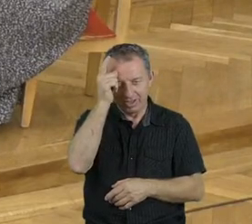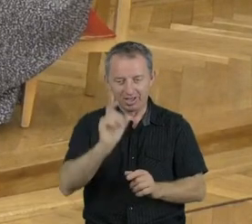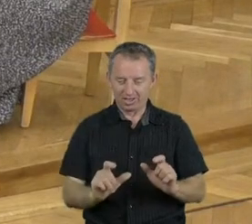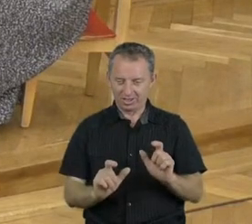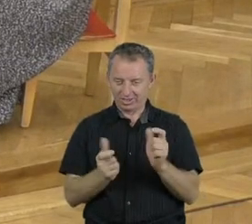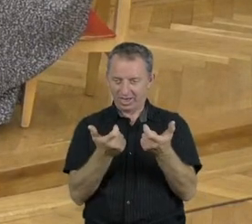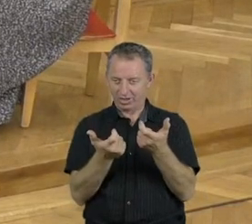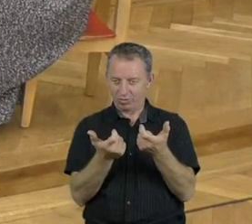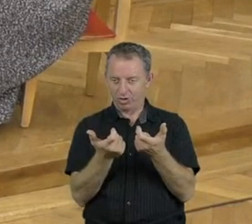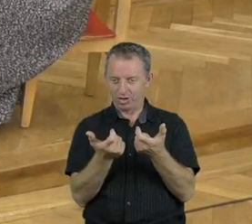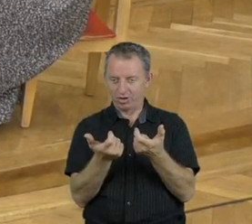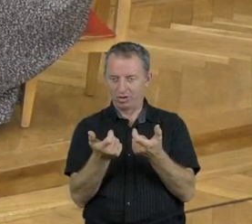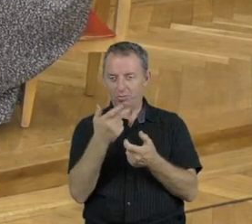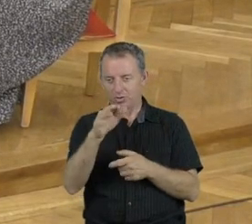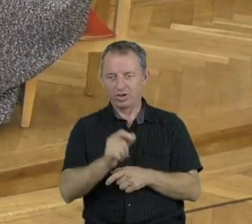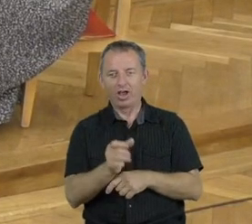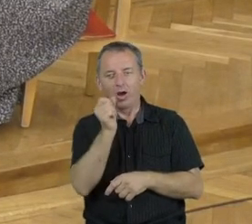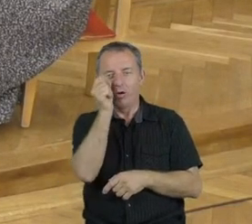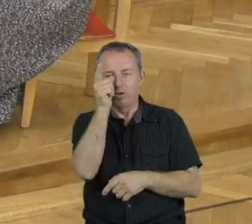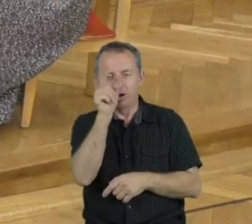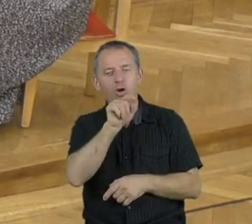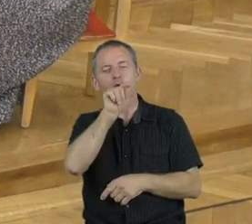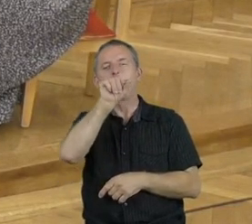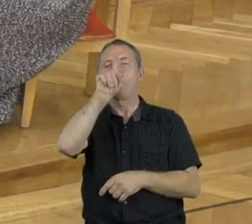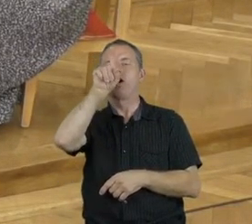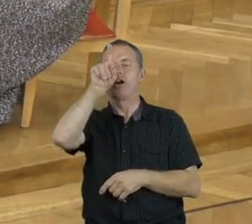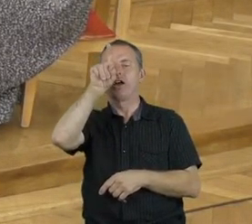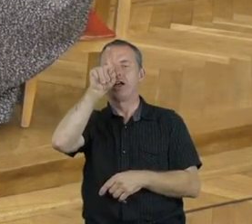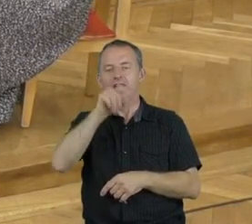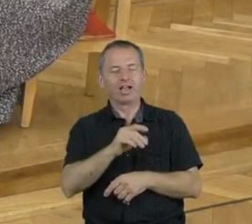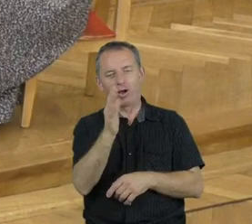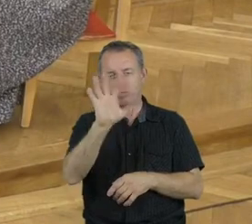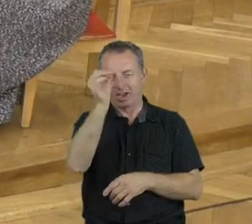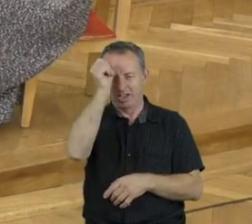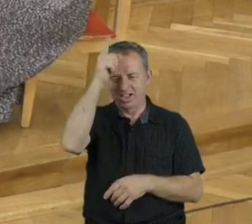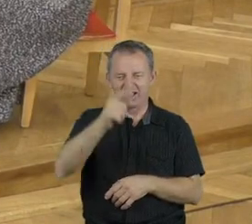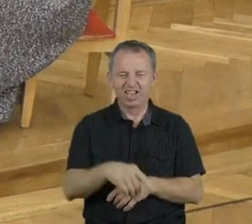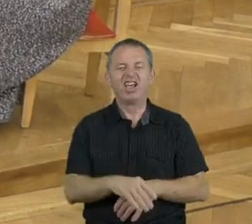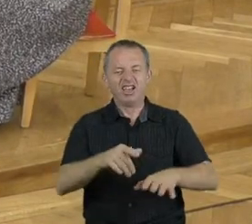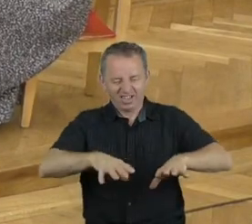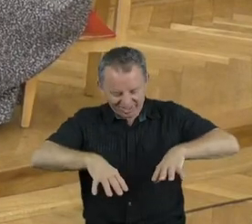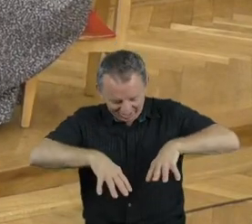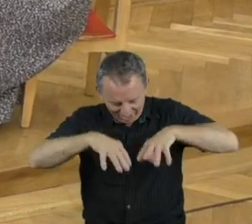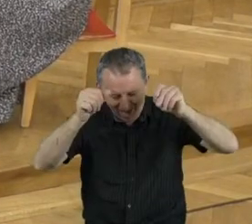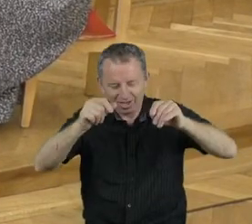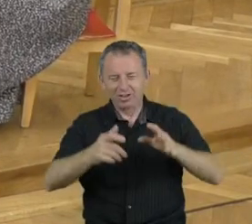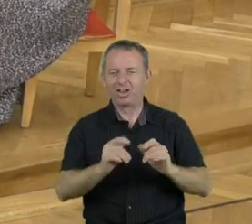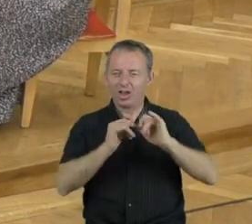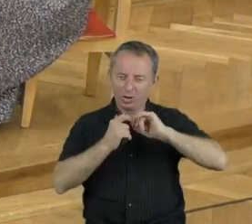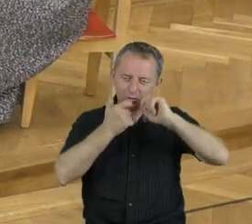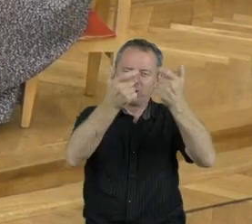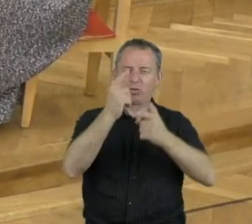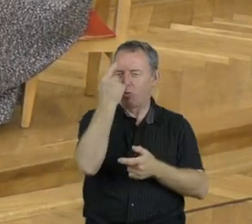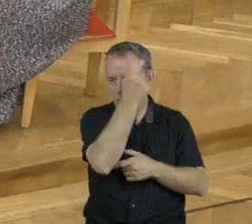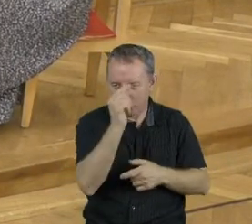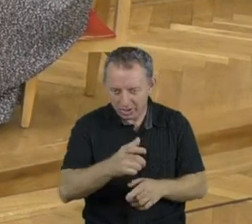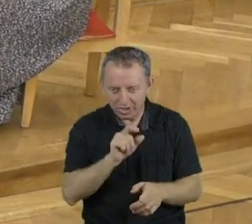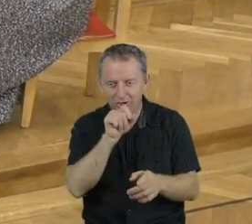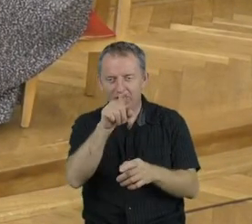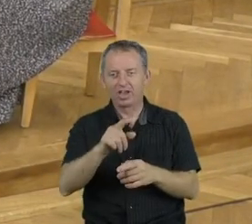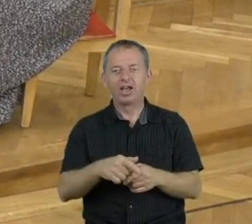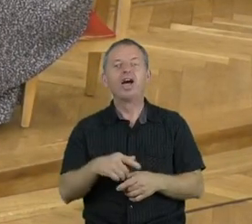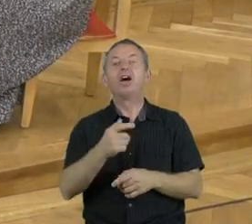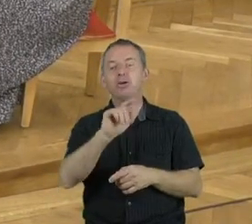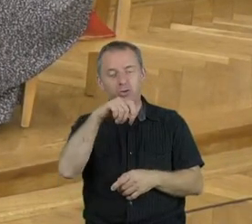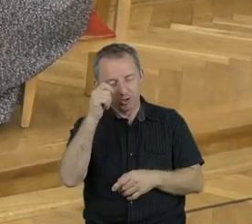zdarzyło mu się, że obudził go kogut o 5 nad ranem. No i tam zaczął mówić, jaki głupi ten kogut. No i dziadek to